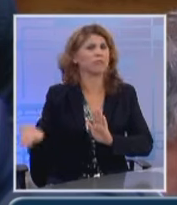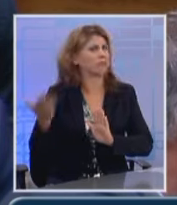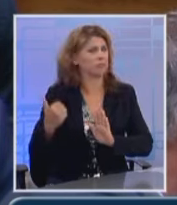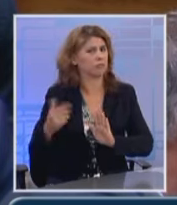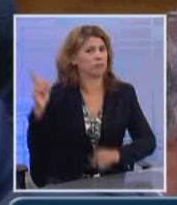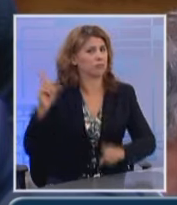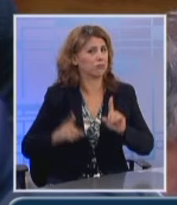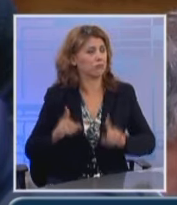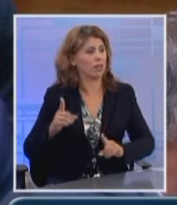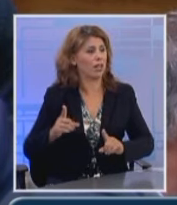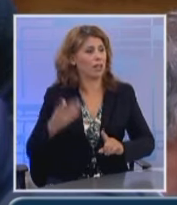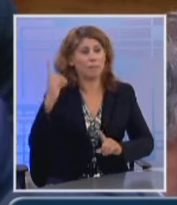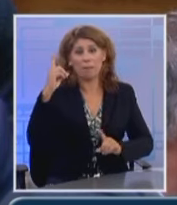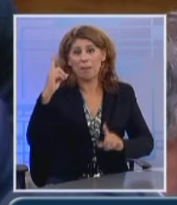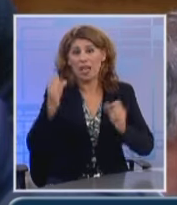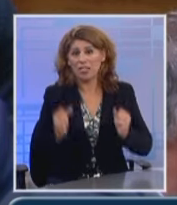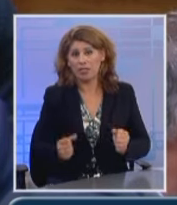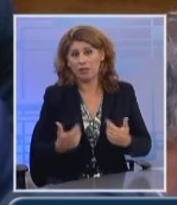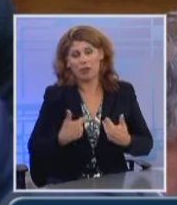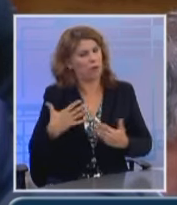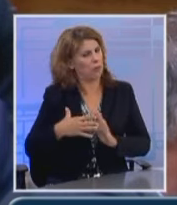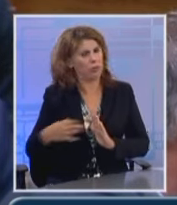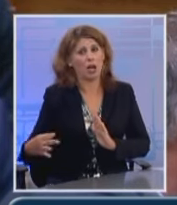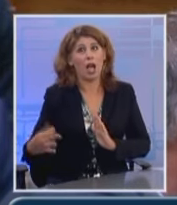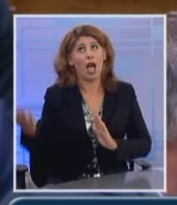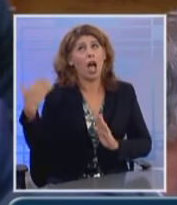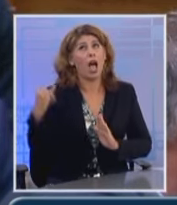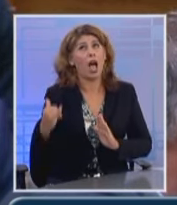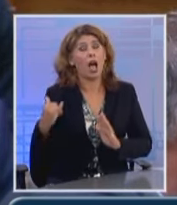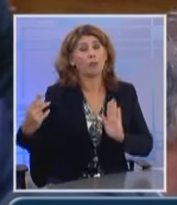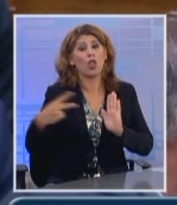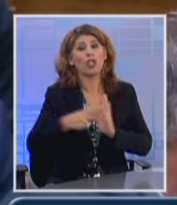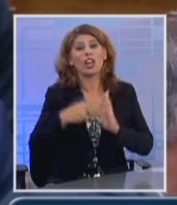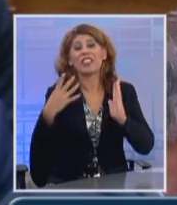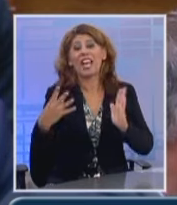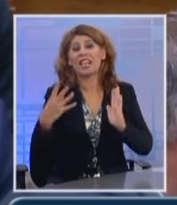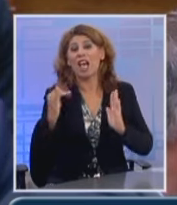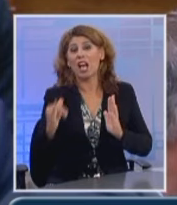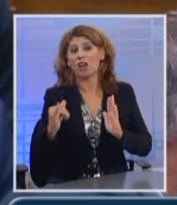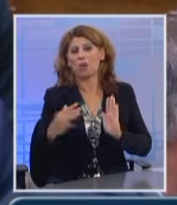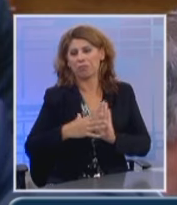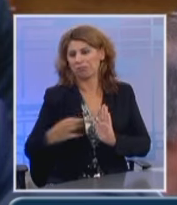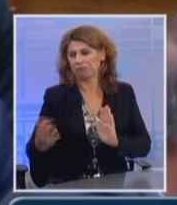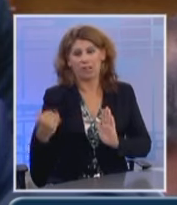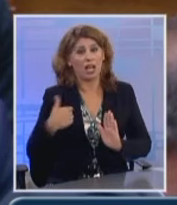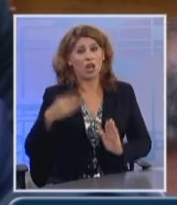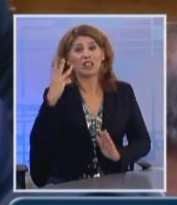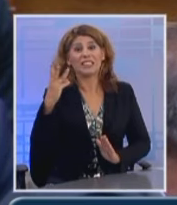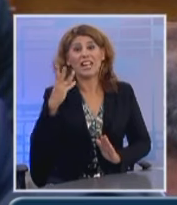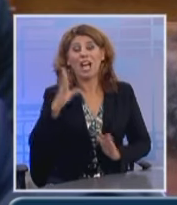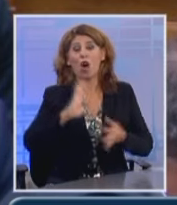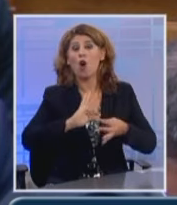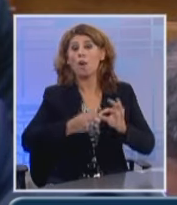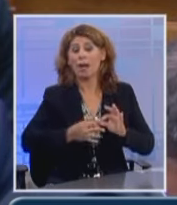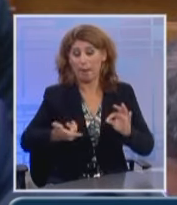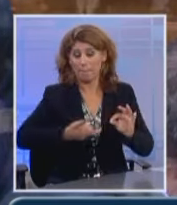ανήκουν μια θέση σε εμάς. Εγώ είμαι αδιόριστος από το 2009. Δεν είναι αδικία να έχω φέρει 3 Ολυμπιακά μετάλλια στη